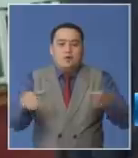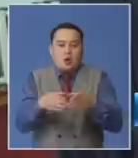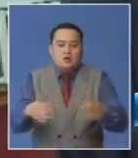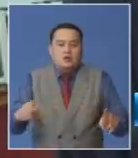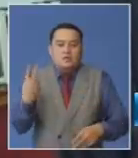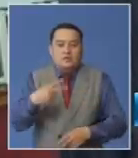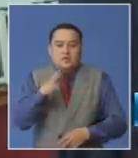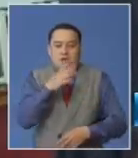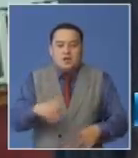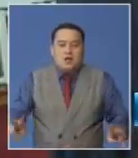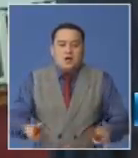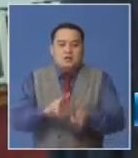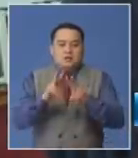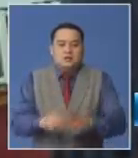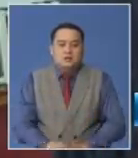астаны